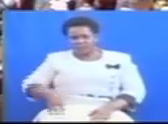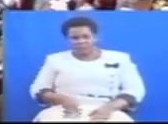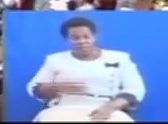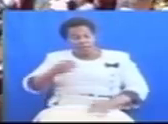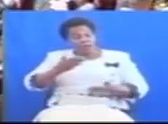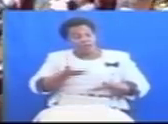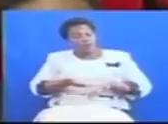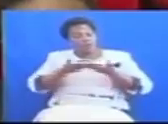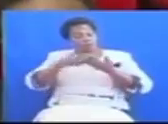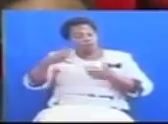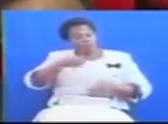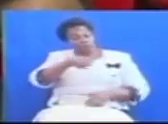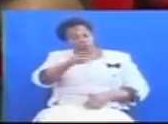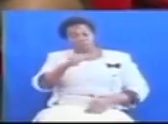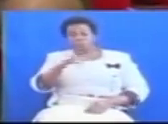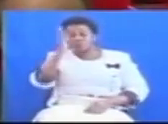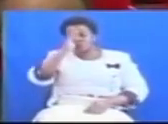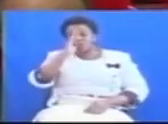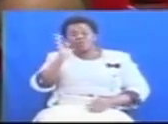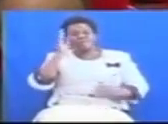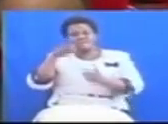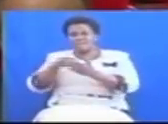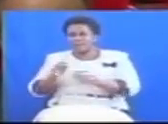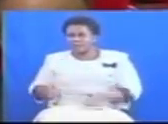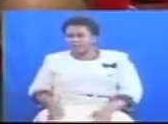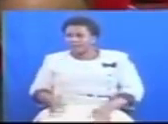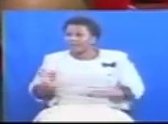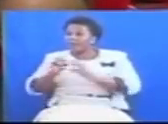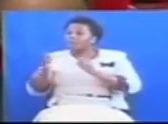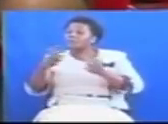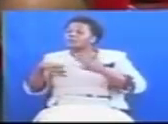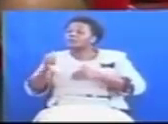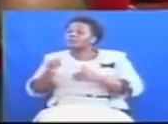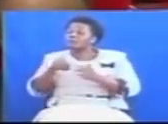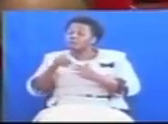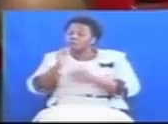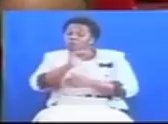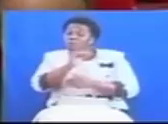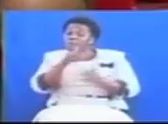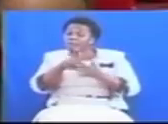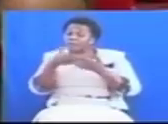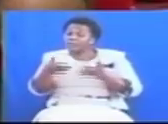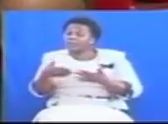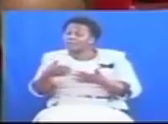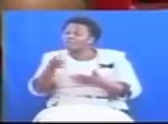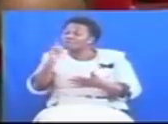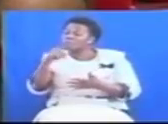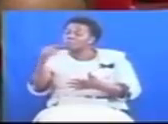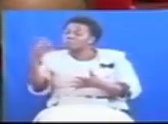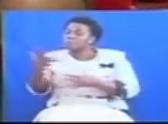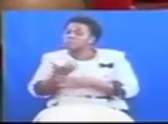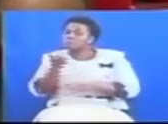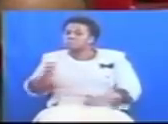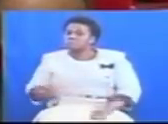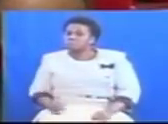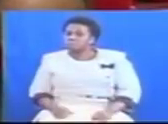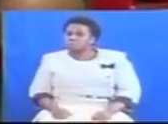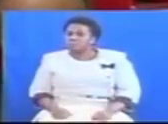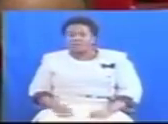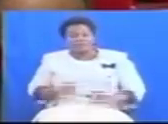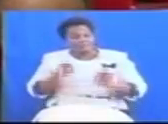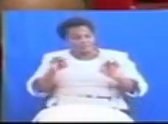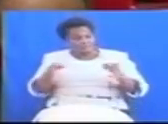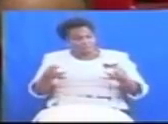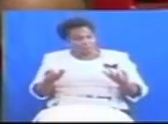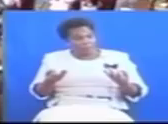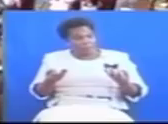umefika na vile vijiji ulioahidi mpaka sasa umeme haujapatikana, je, utatusaidiaje walau umeme uweze kupatikana kwenye vijiji ulioahidi Mbulu